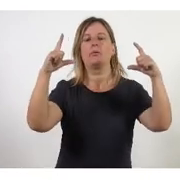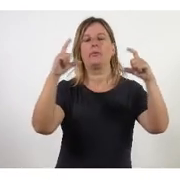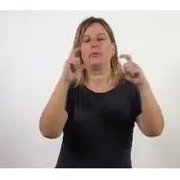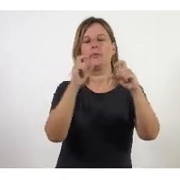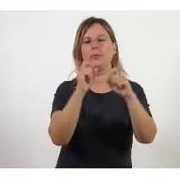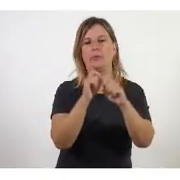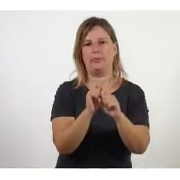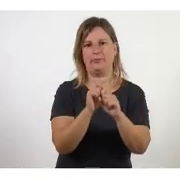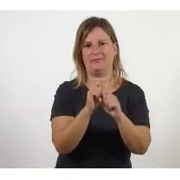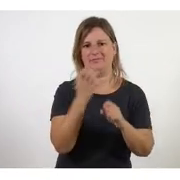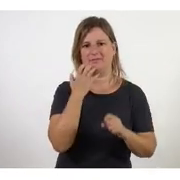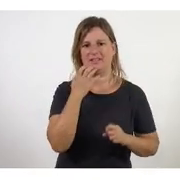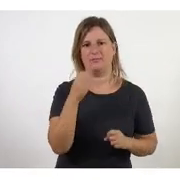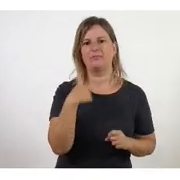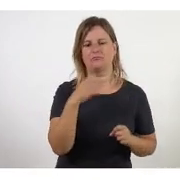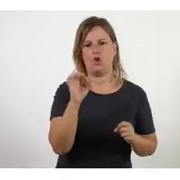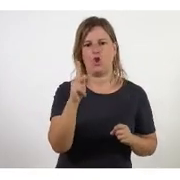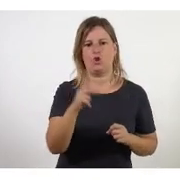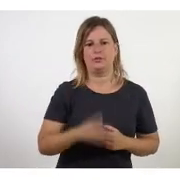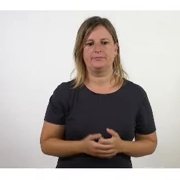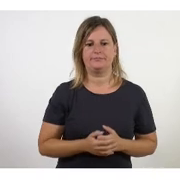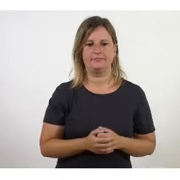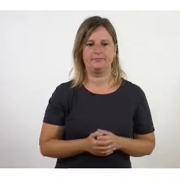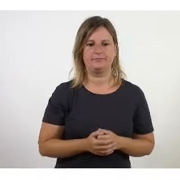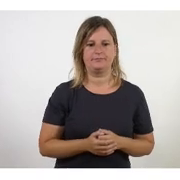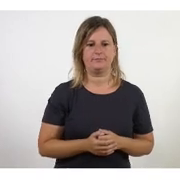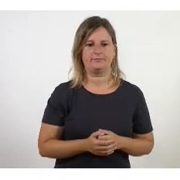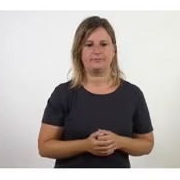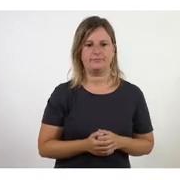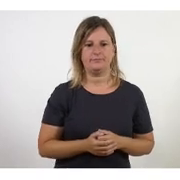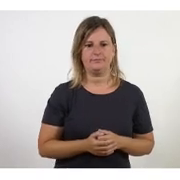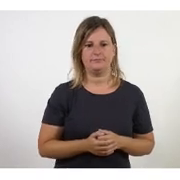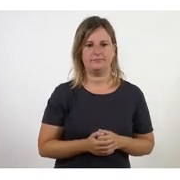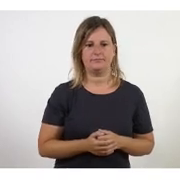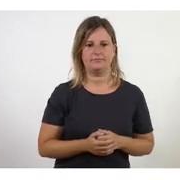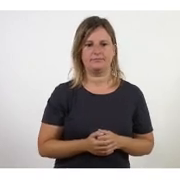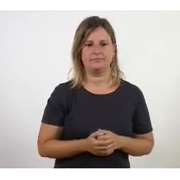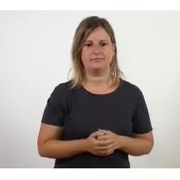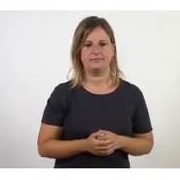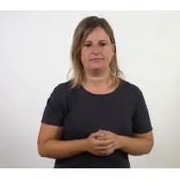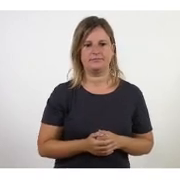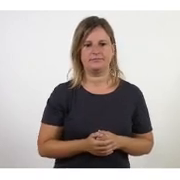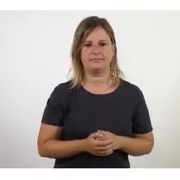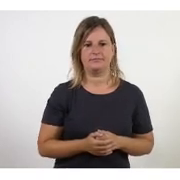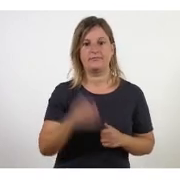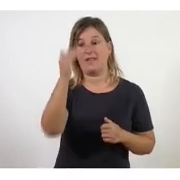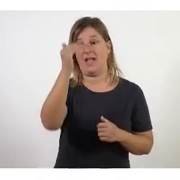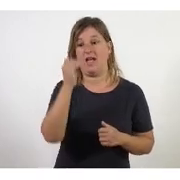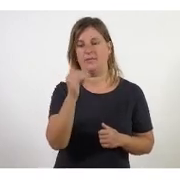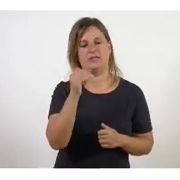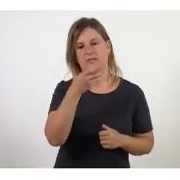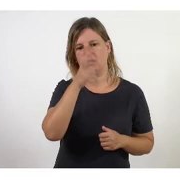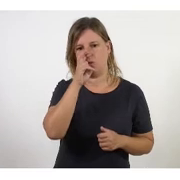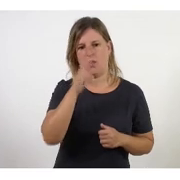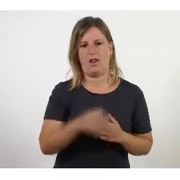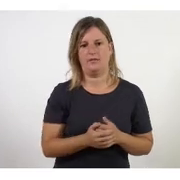Val? Li dic OK. Me'n vaig al responsable d'àrea. I torno a donar a Motion,